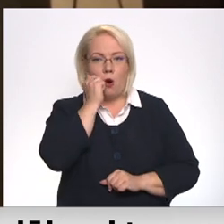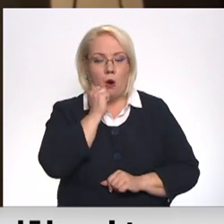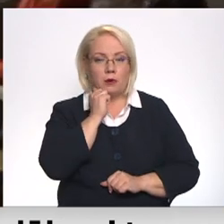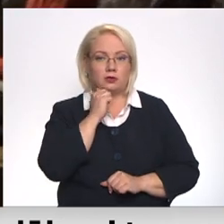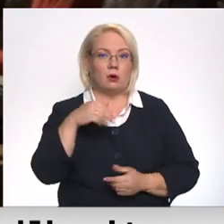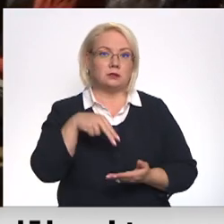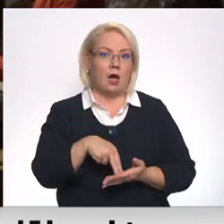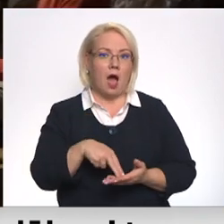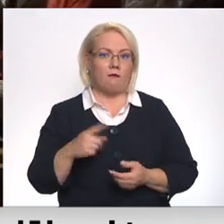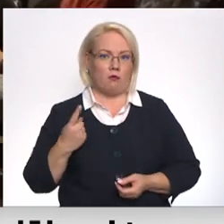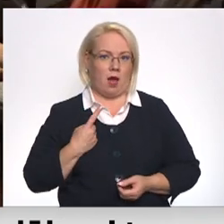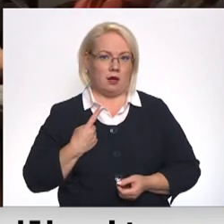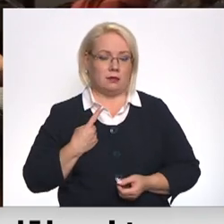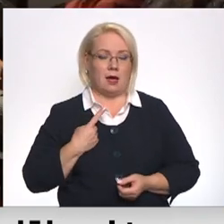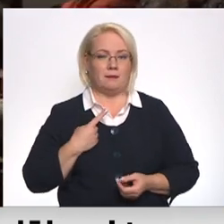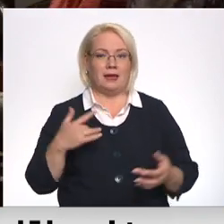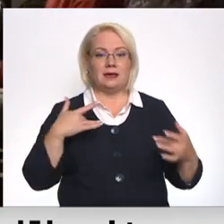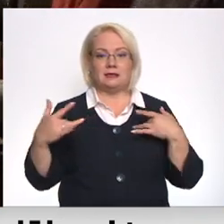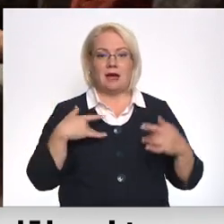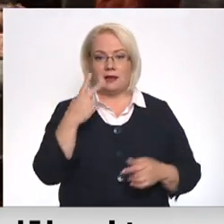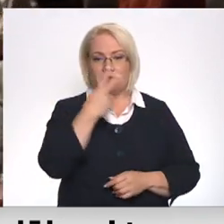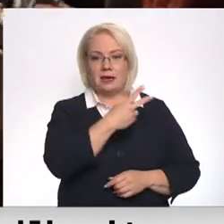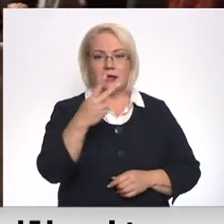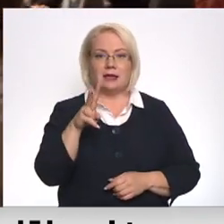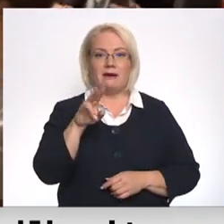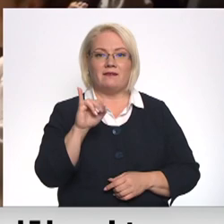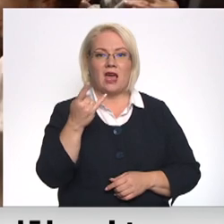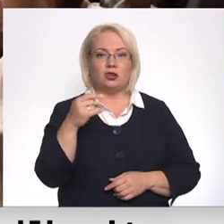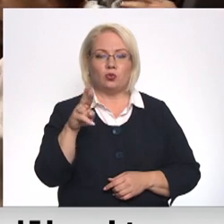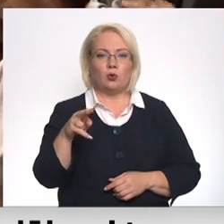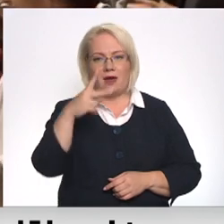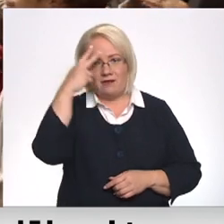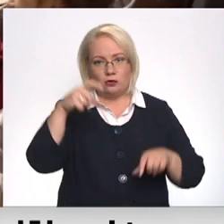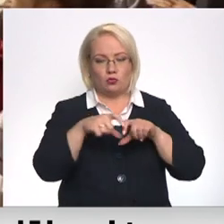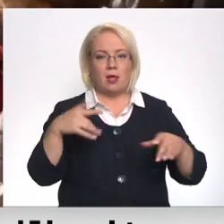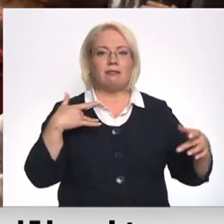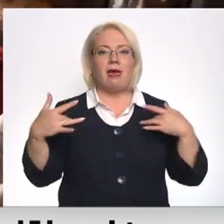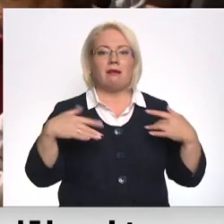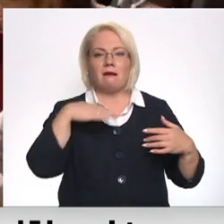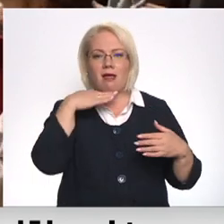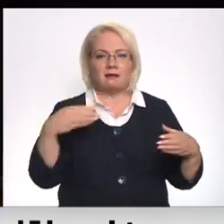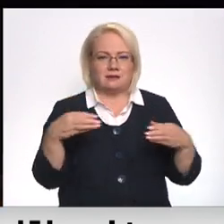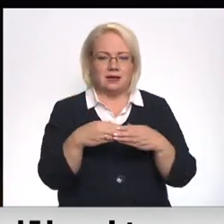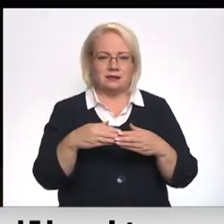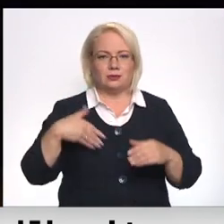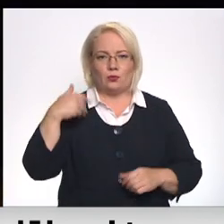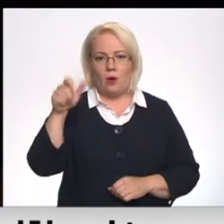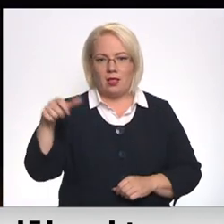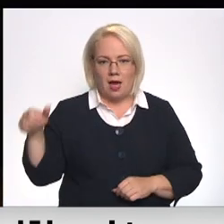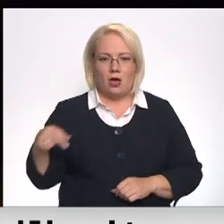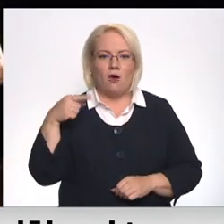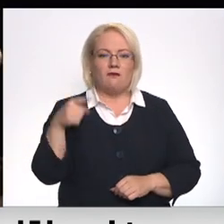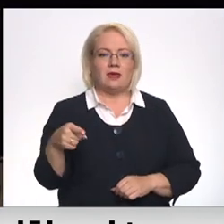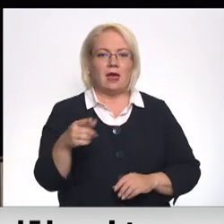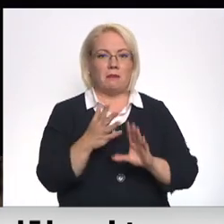gaida kaut ko. Izrādi vēroja Valmieras Viestura vidusskolas teātra klases audzēkņi. Jaunieši atklāja, ka viņiem rinda visvairāk